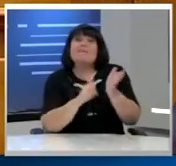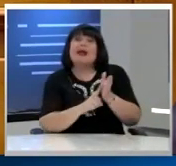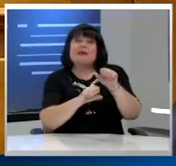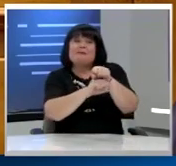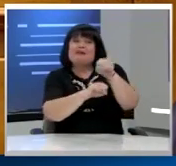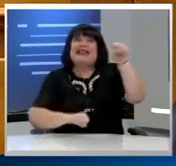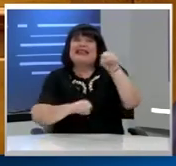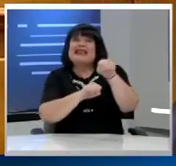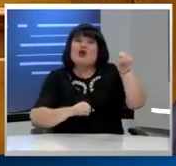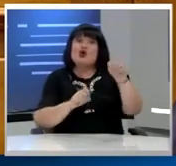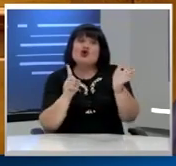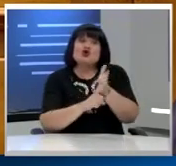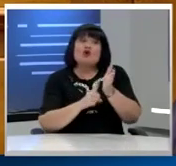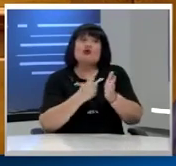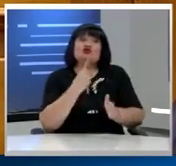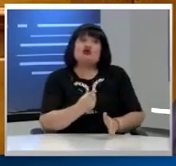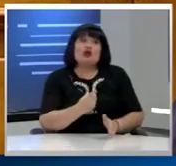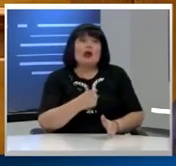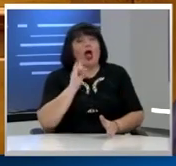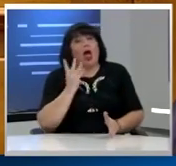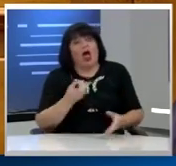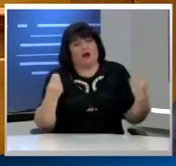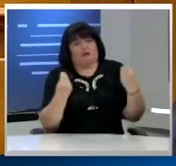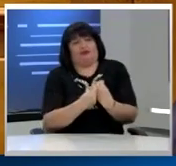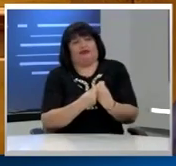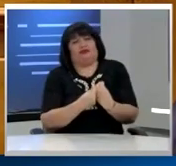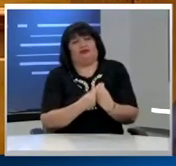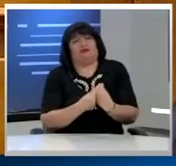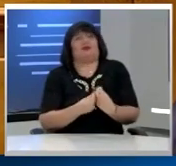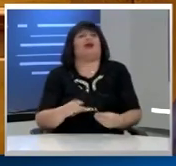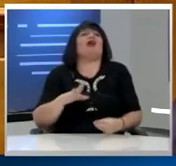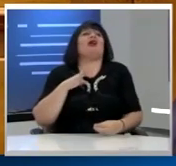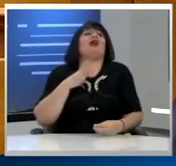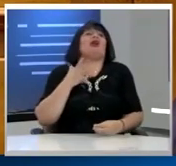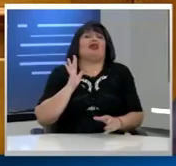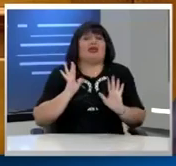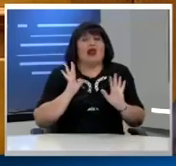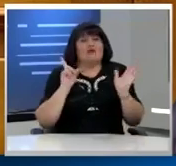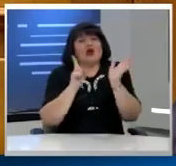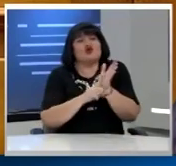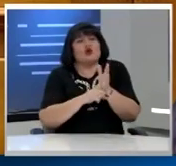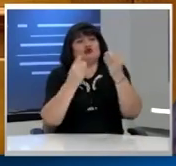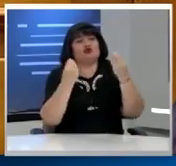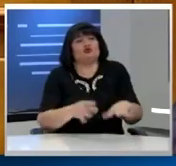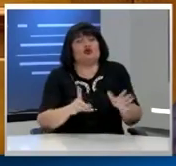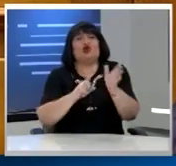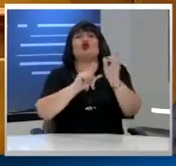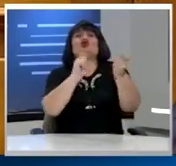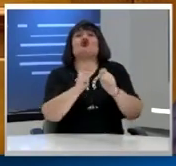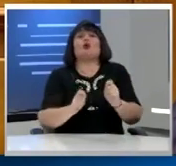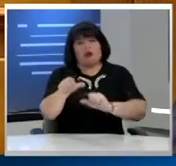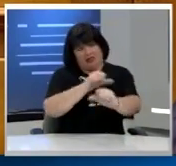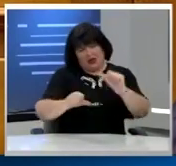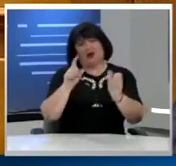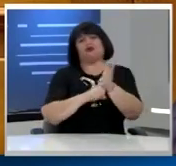για να εφαρμόζονται. Εκτός αν οι νόμοι δεν συμβαδίζουν με τις επιδιώξεις μας, τόσο το χειρότερο για τους νόμους. Θα φέρετε πάλι μια τροπολογία να αλλάξετε τον